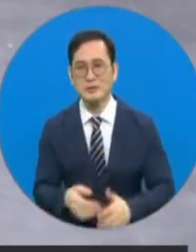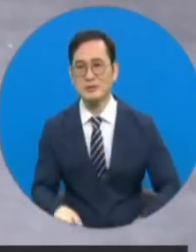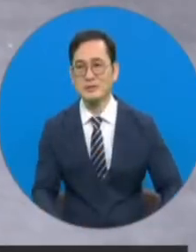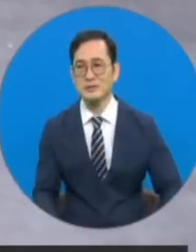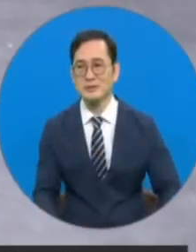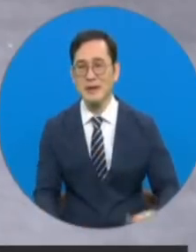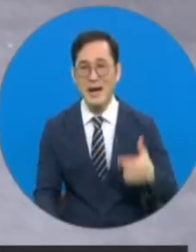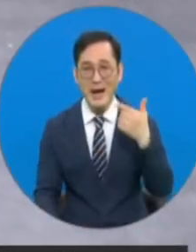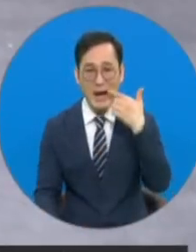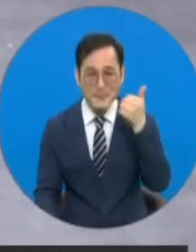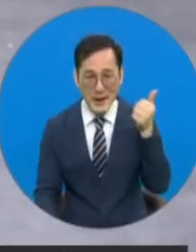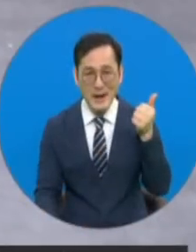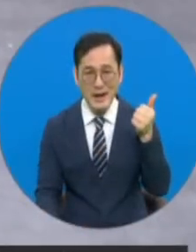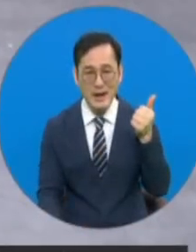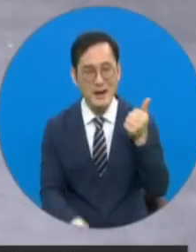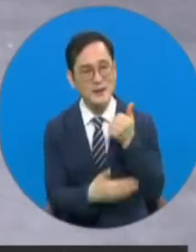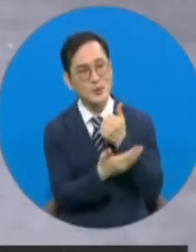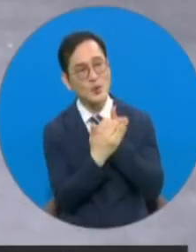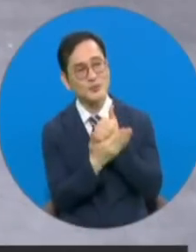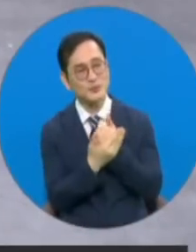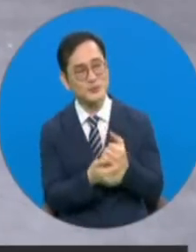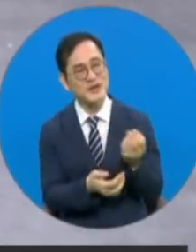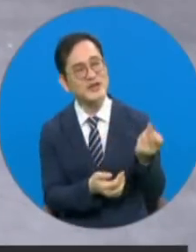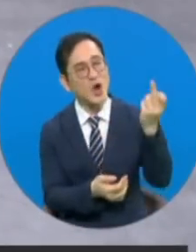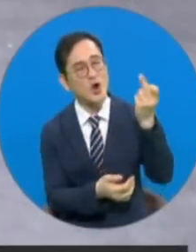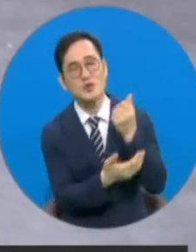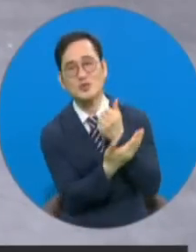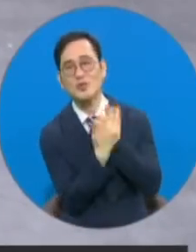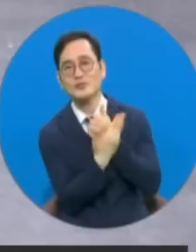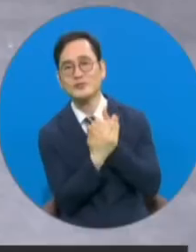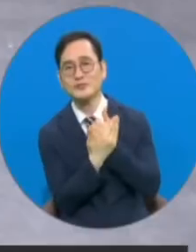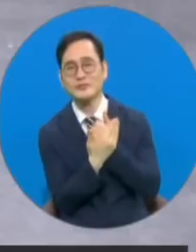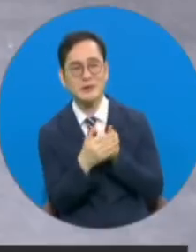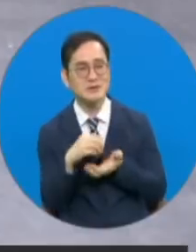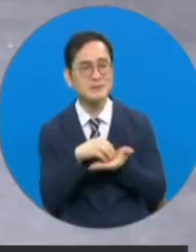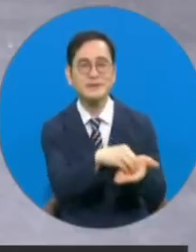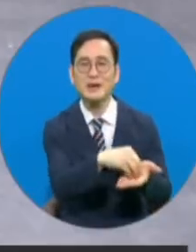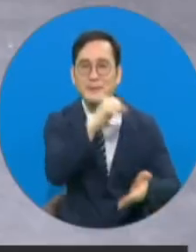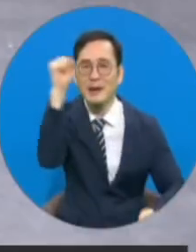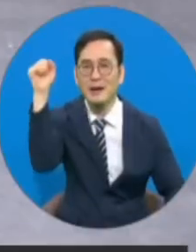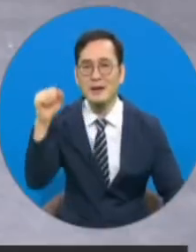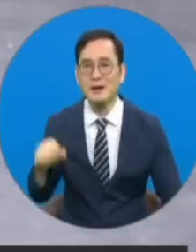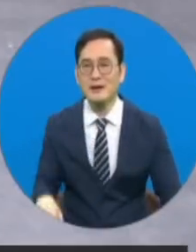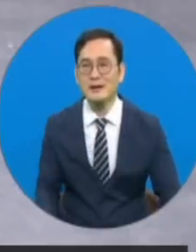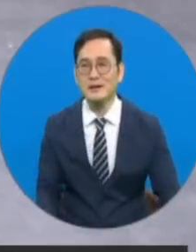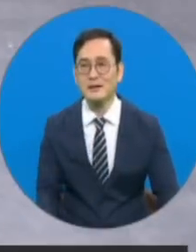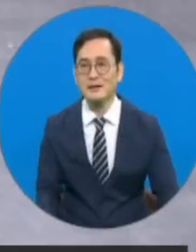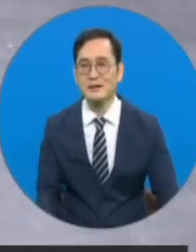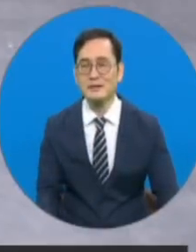아빠이여 형찬스 선관위 감사원에 감성은 거부했습니다